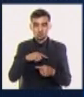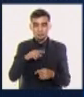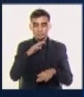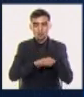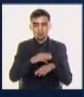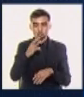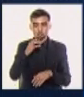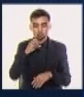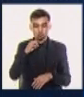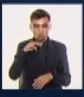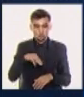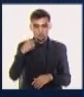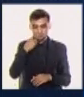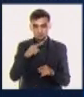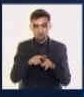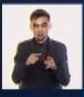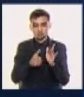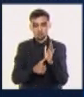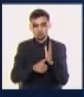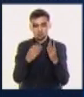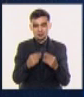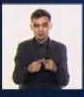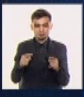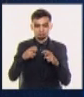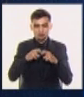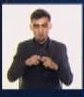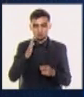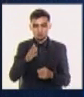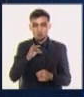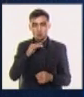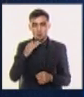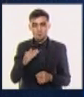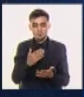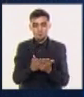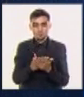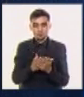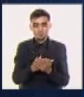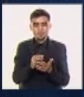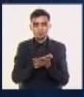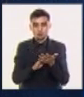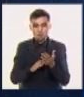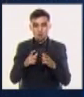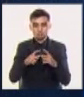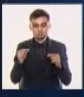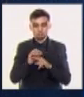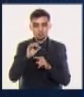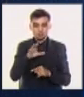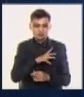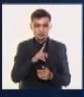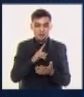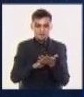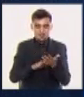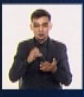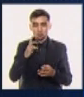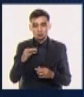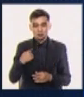счет будет рассматриваться в течение 60 дней. Это официально есть в письменном виде и в заявлении. Но я